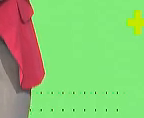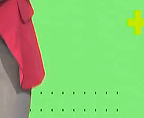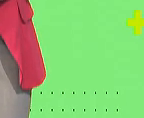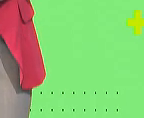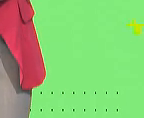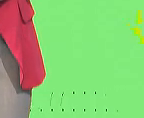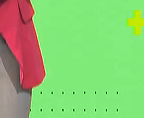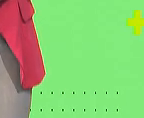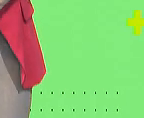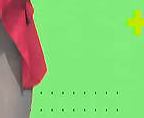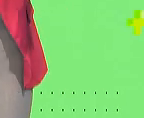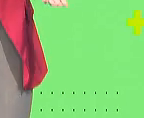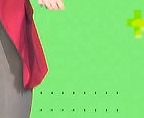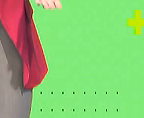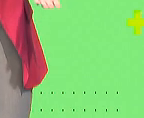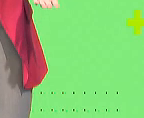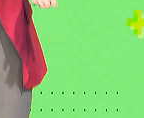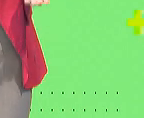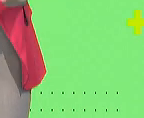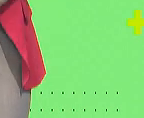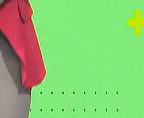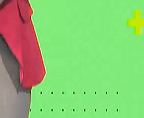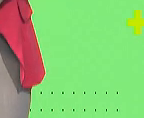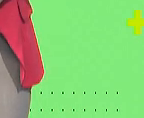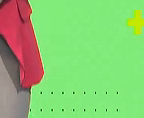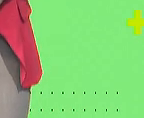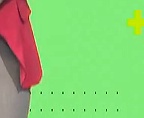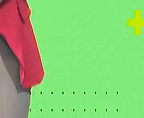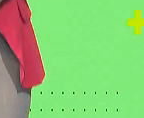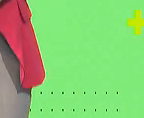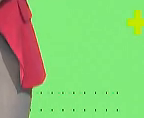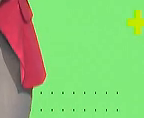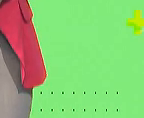isakanarankir posiuh perint HS yangelah